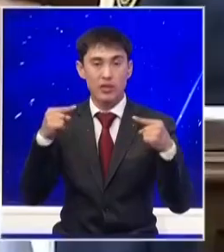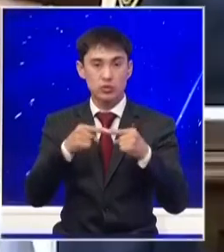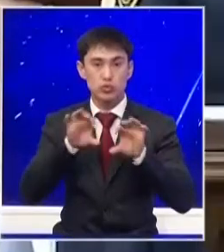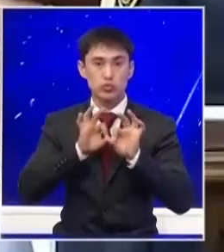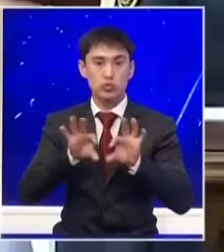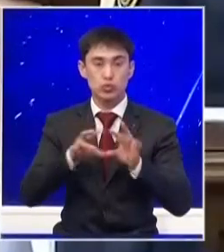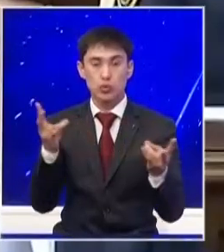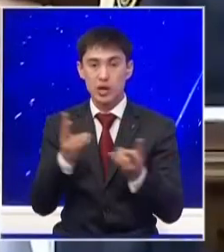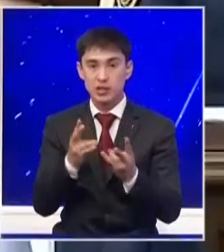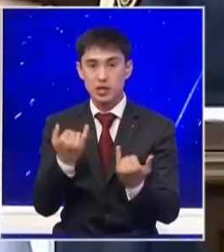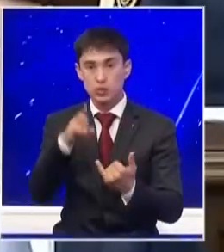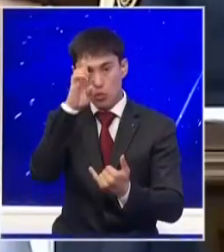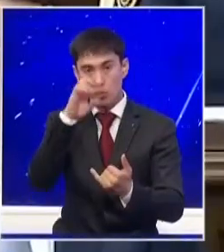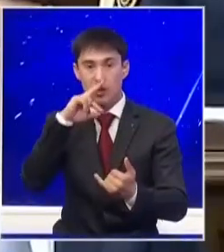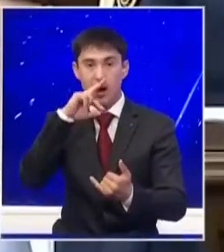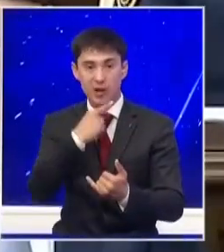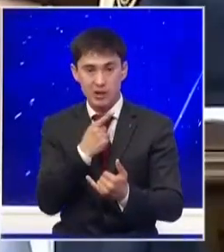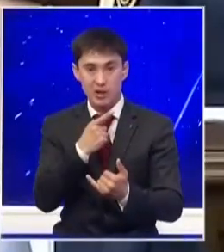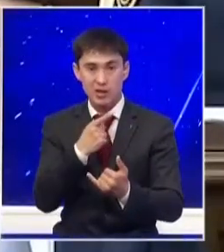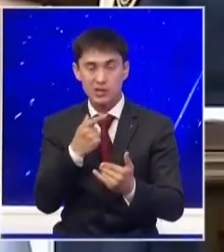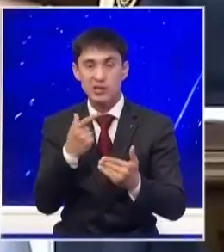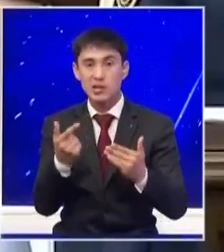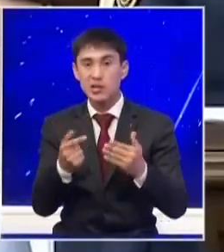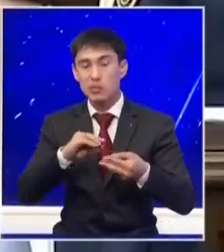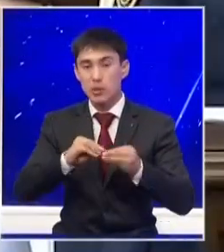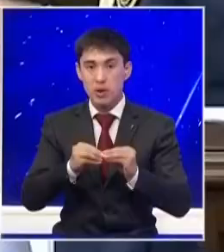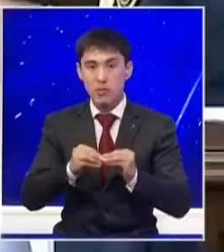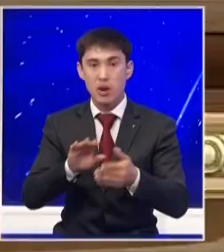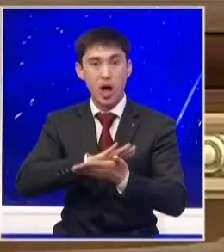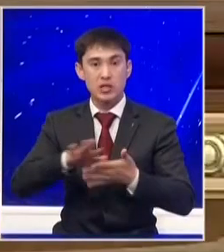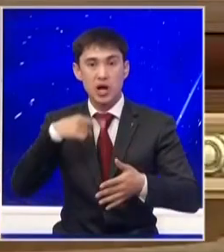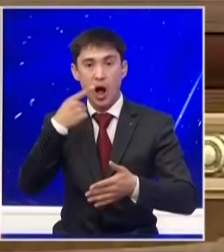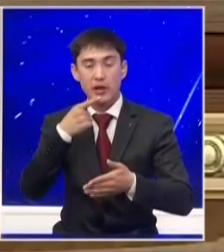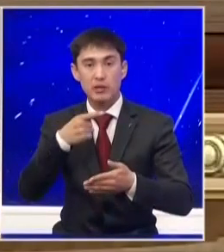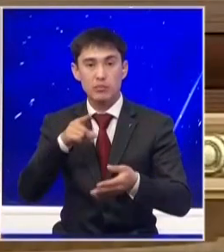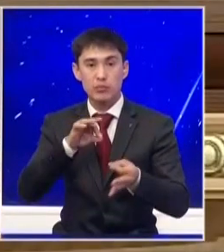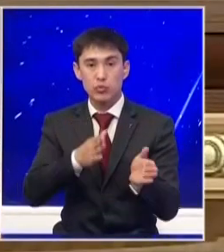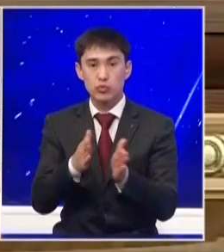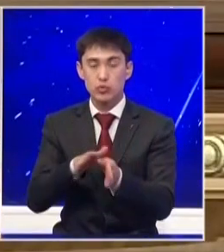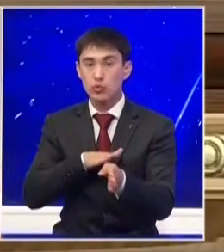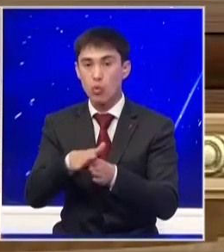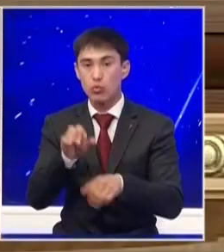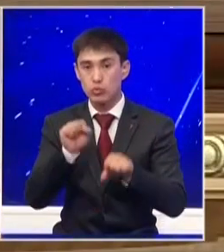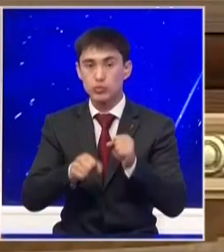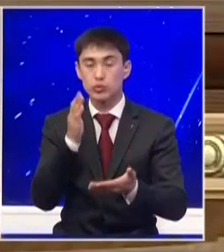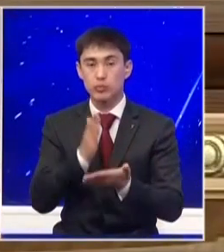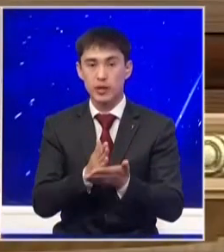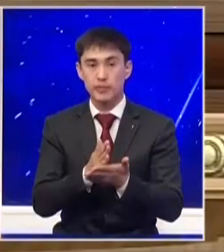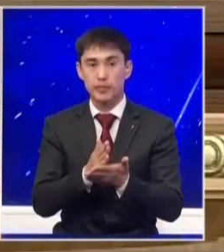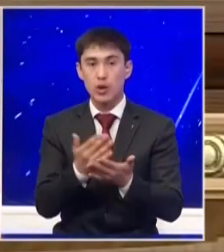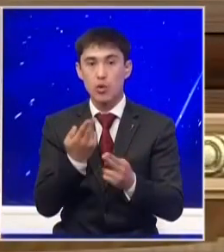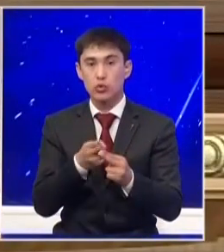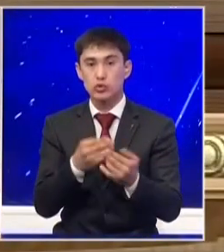Қазір үкіметтің қателігі мен кемшілігін ашық айтып, жөнге салып отыруға толық мүмкіндік бар.